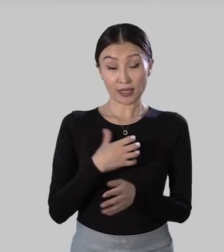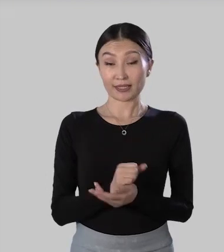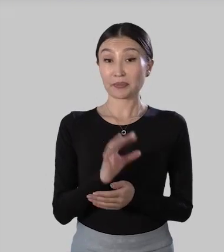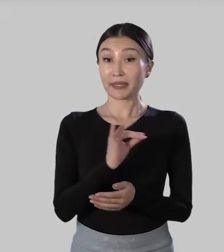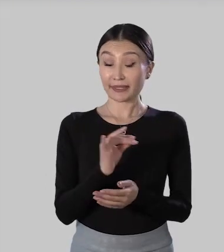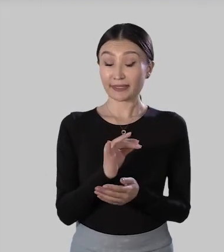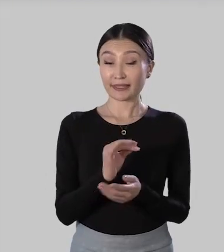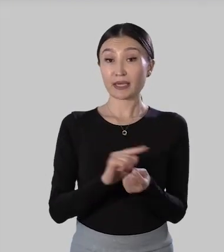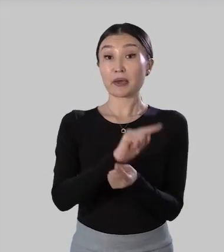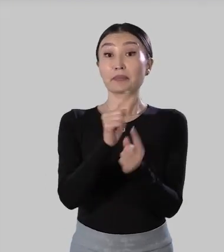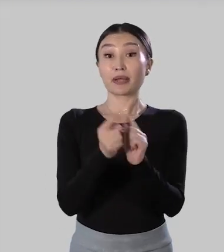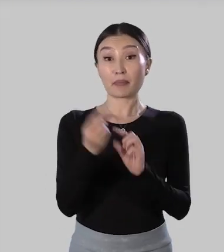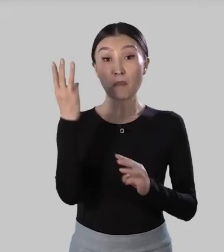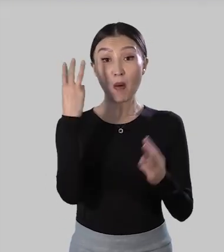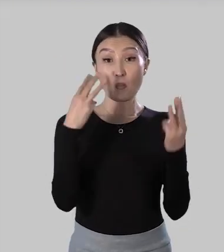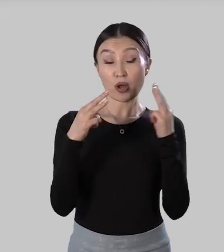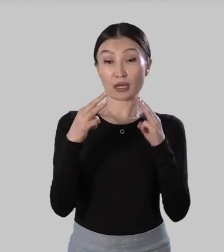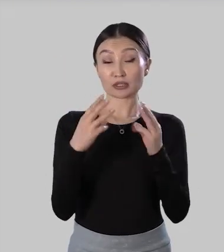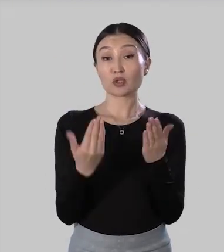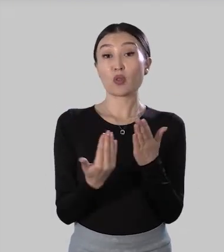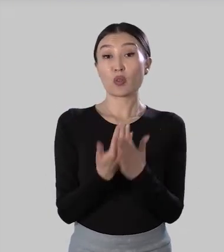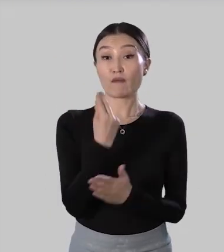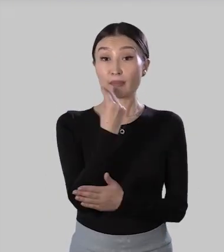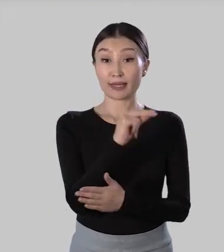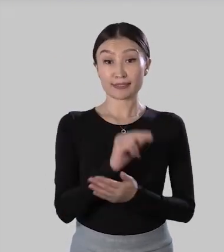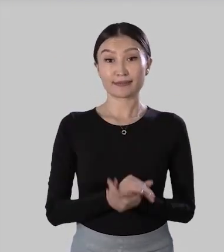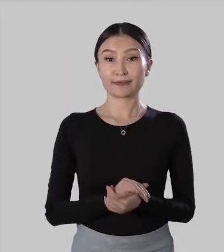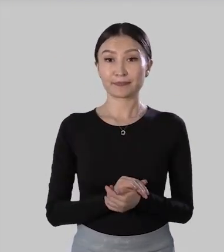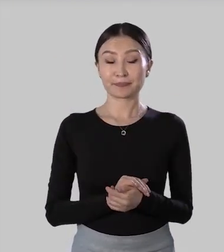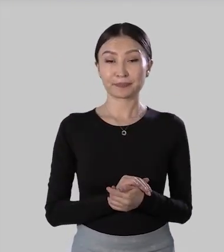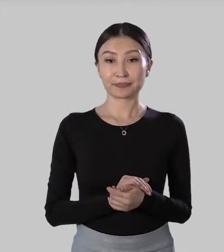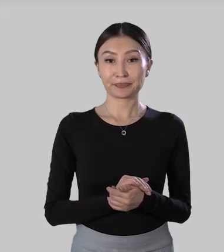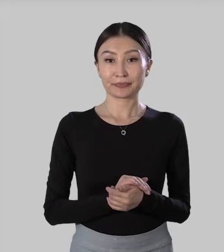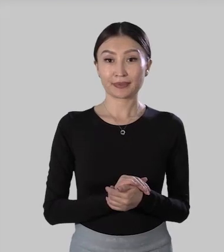актуальным и приобретает популярность уже в новом качестве.